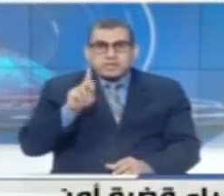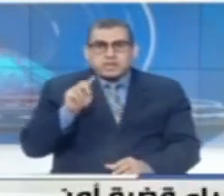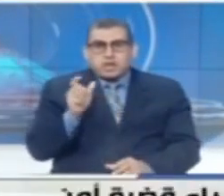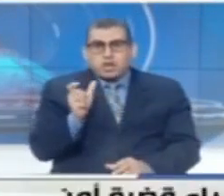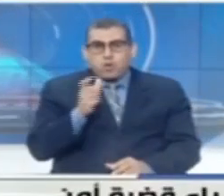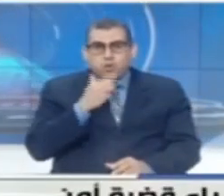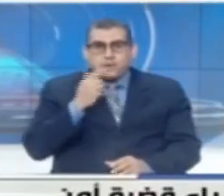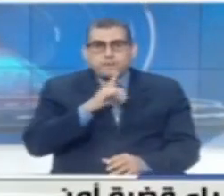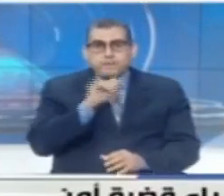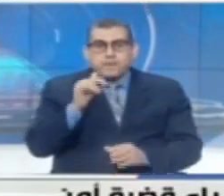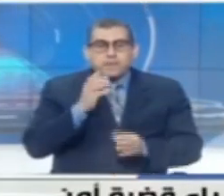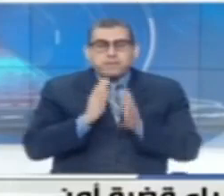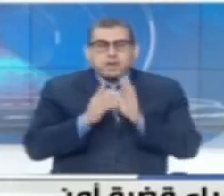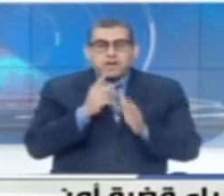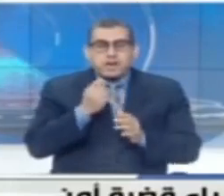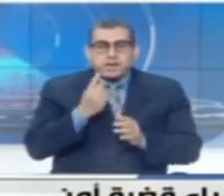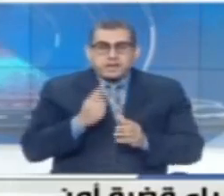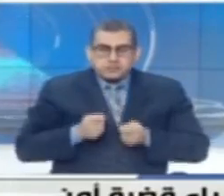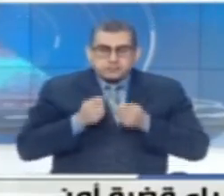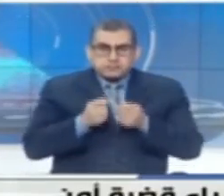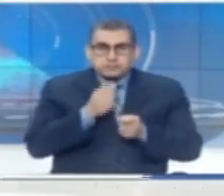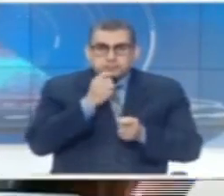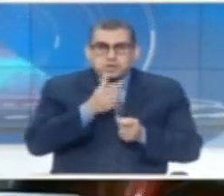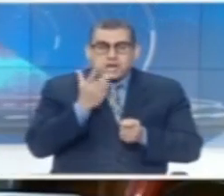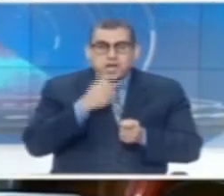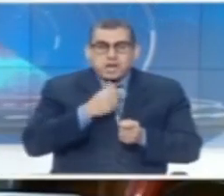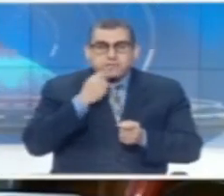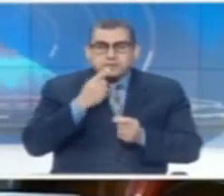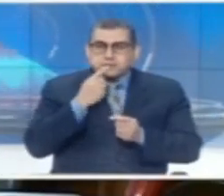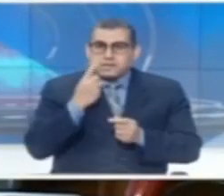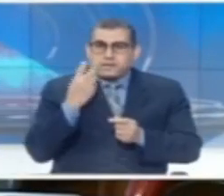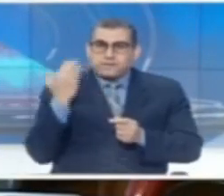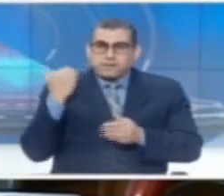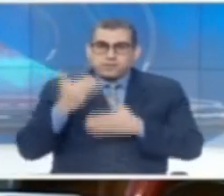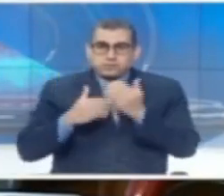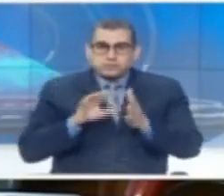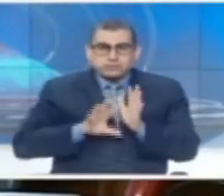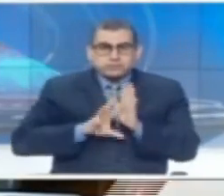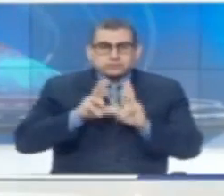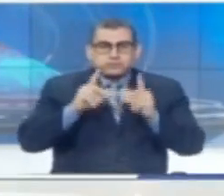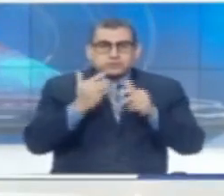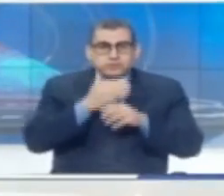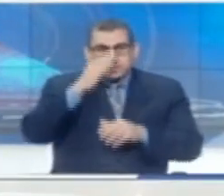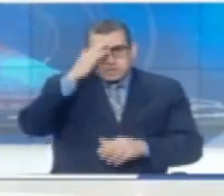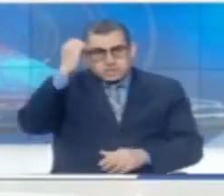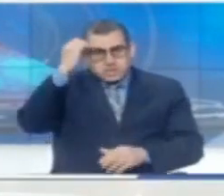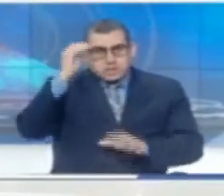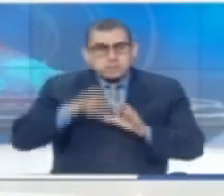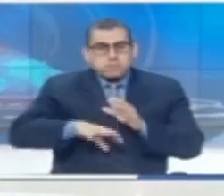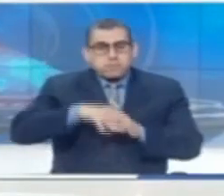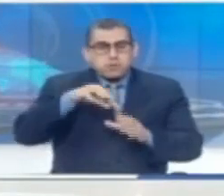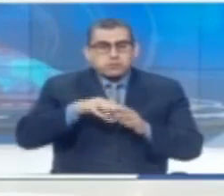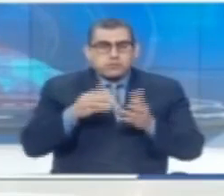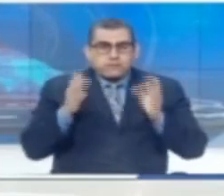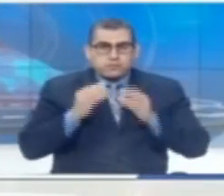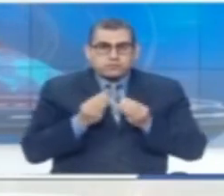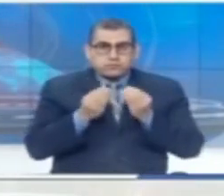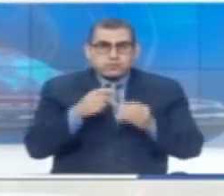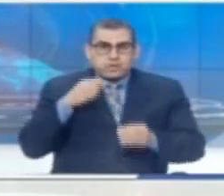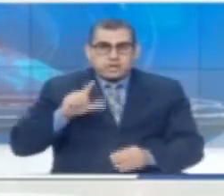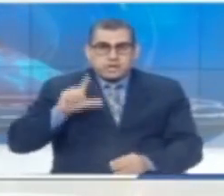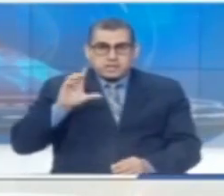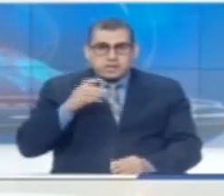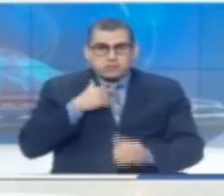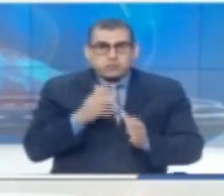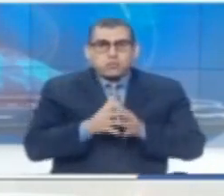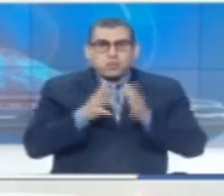من 1,100,000,000,000 جنيه خلال الفترة الماضية لتنمية الصعيد بمشروعات متعددة. هذا وجه الرئيس